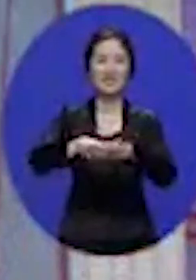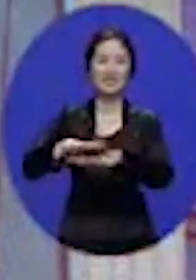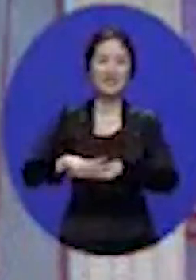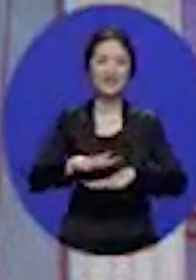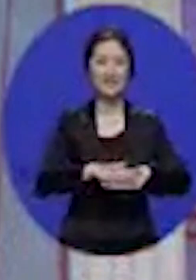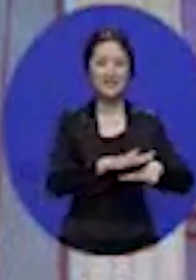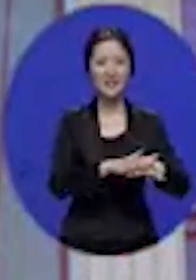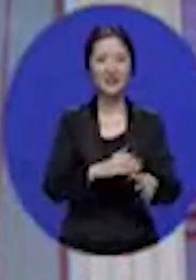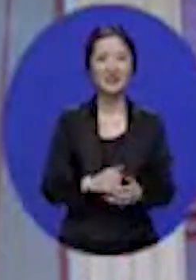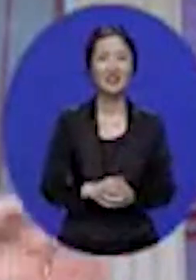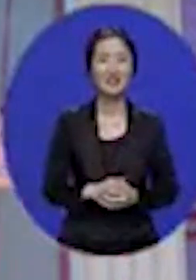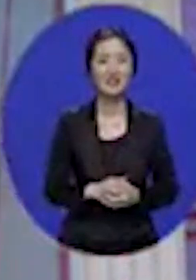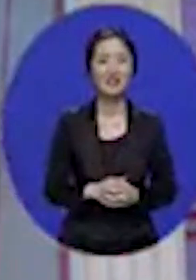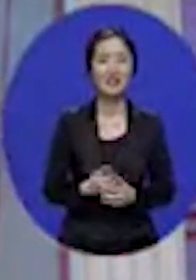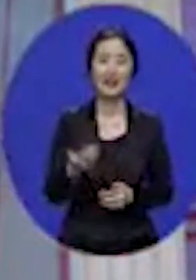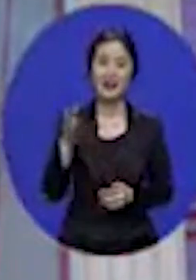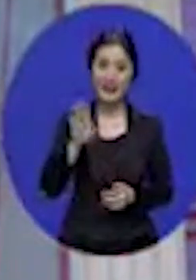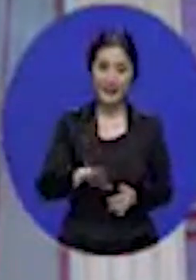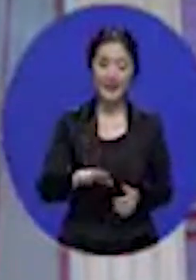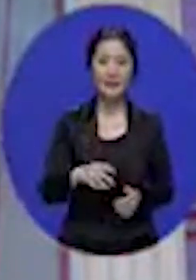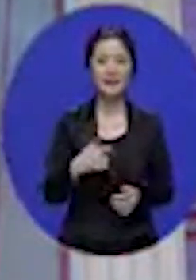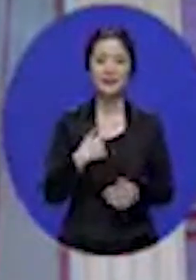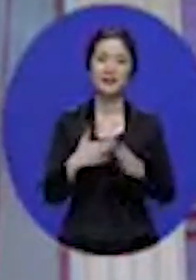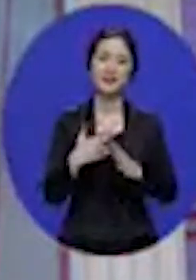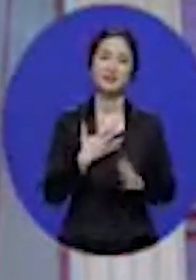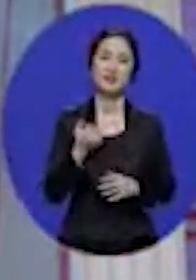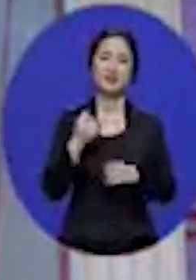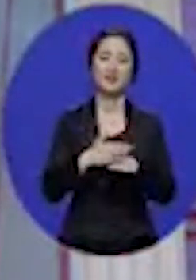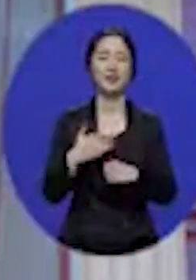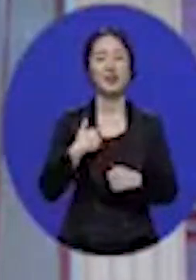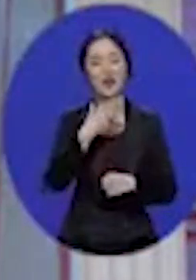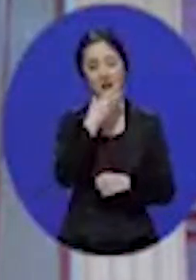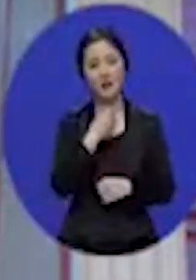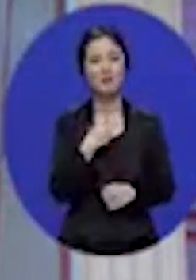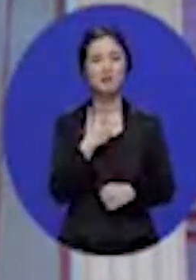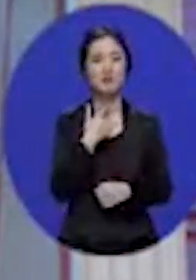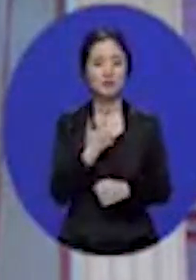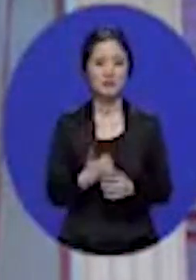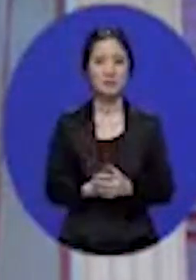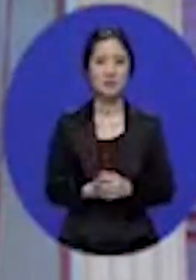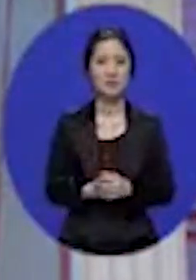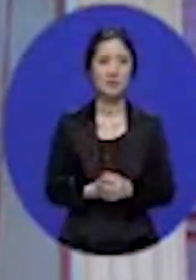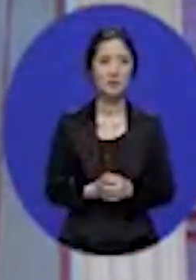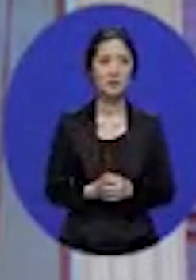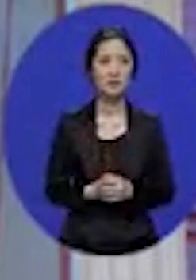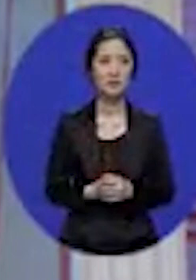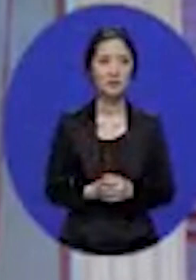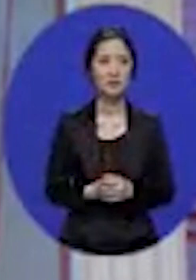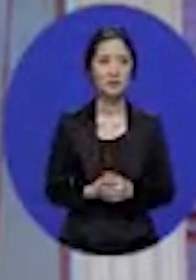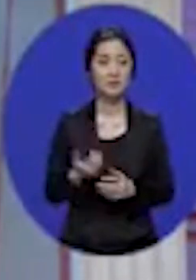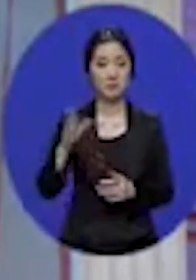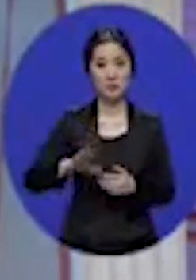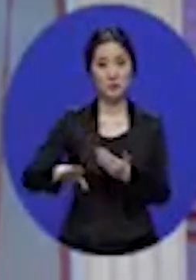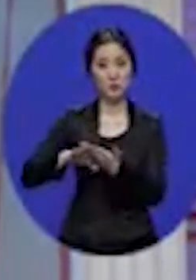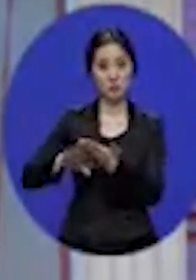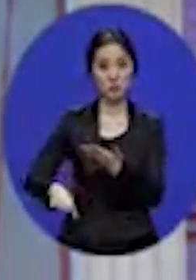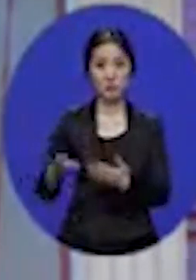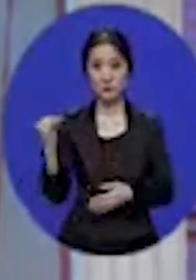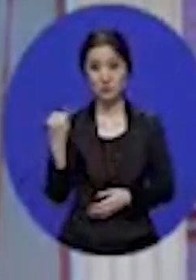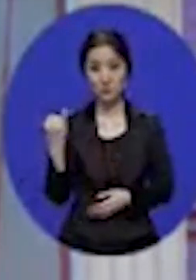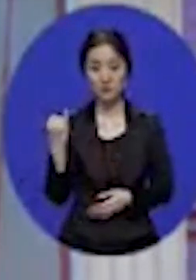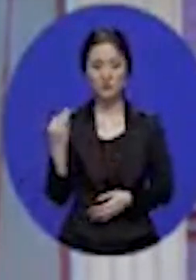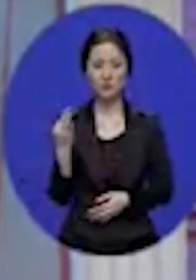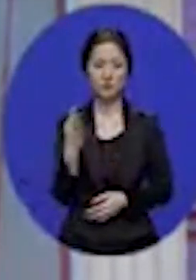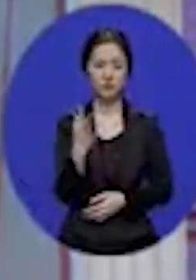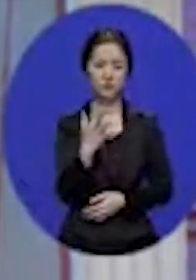되고. 그럼에도 이제 내 집이라는 게 굉장히 행복했었어요. 근데 후배 아나운서가